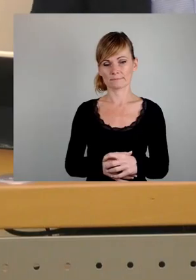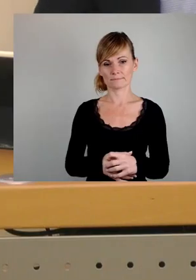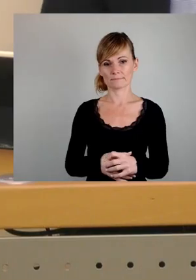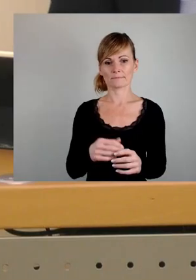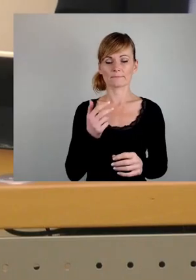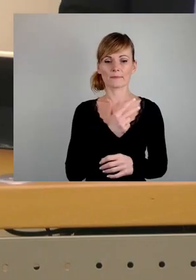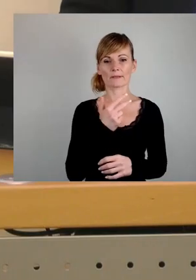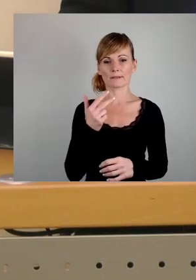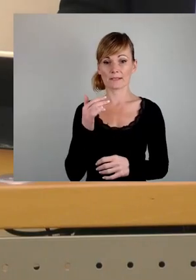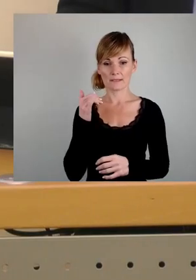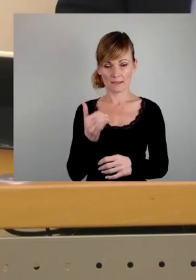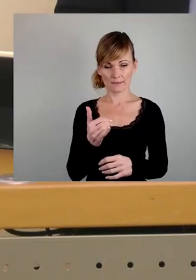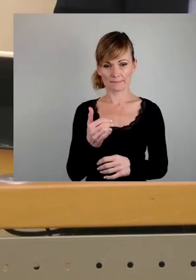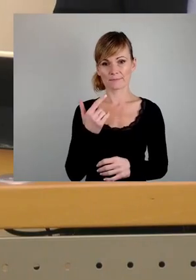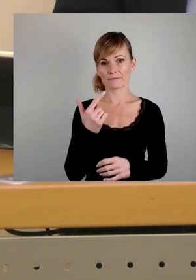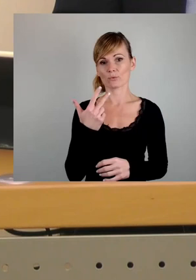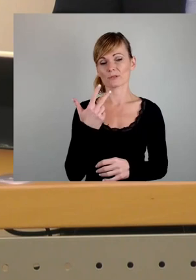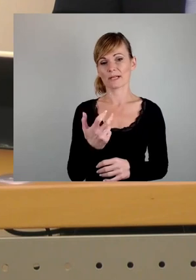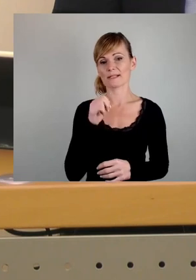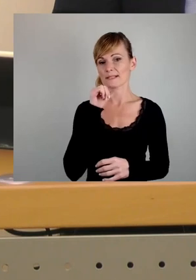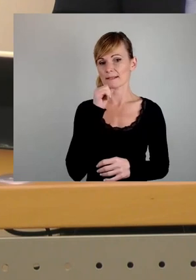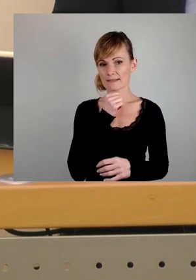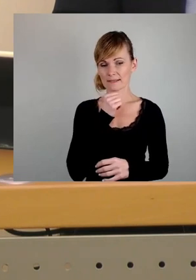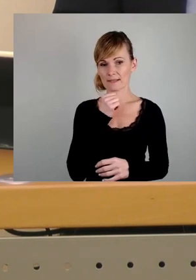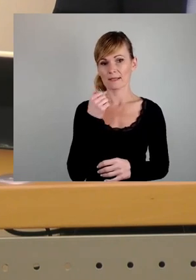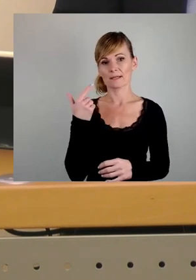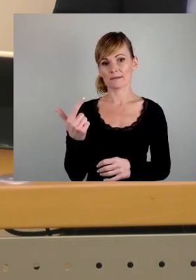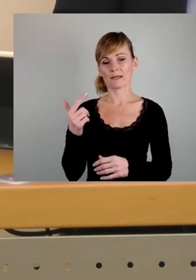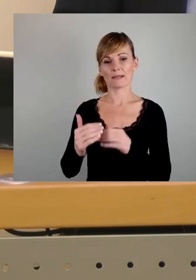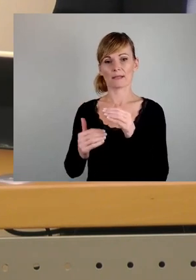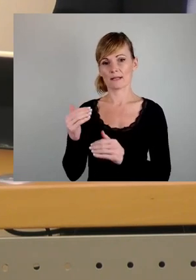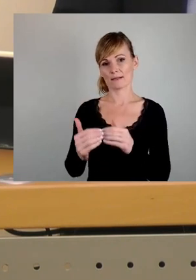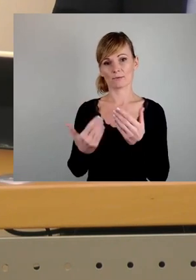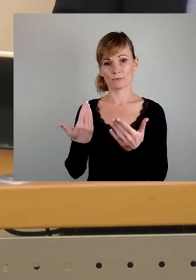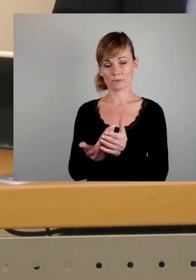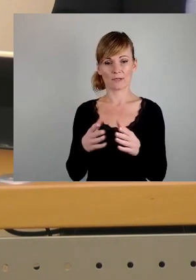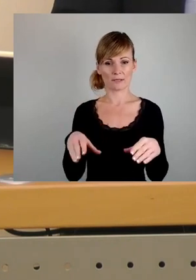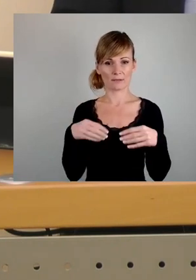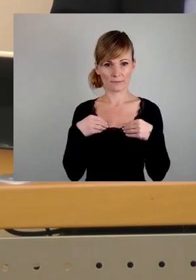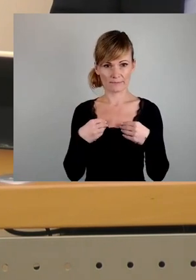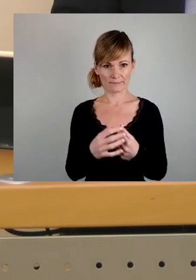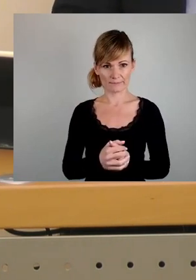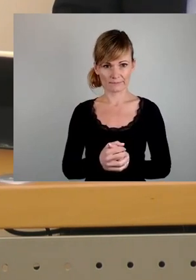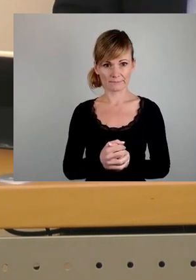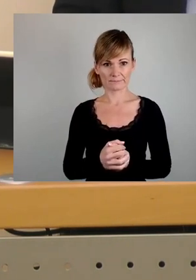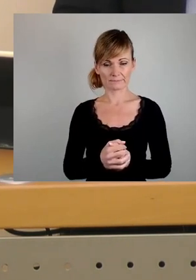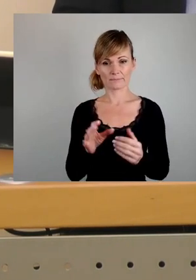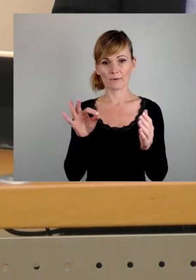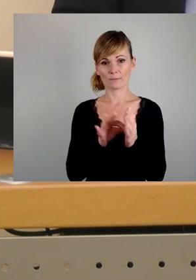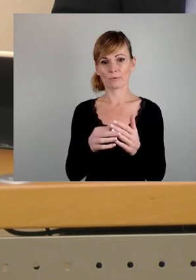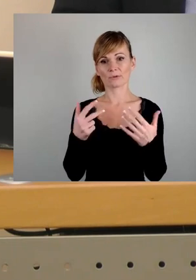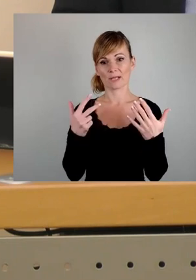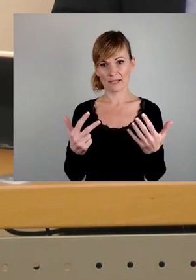Dreiunddreißig Ja-Stimmen, 32 Nein-Stimmen, 2 Enthaltungen, damit angenommen. Dann ist im Punkt 8